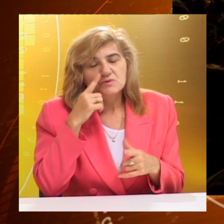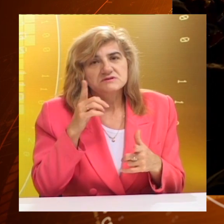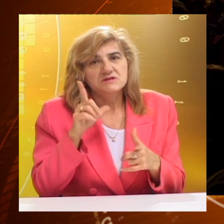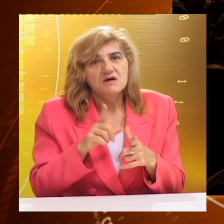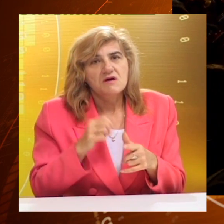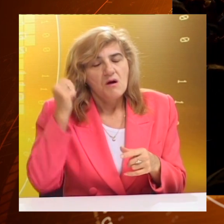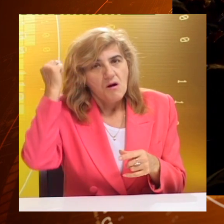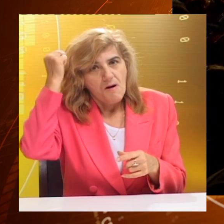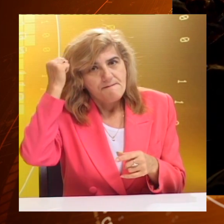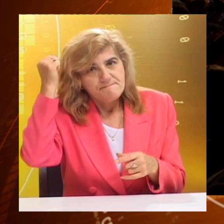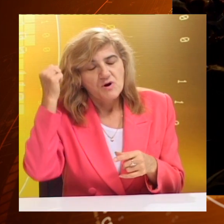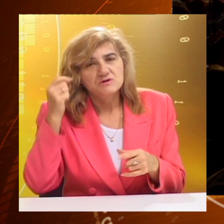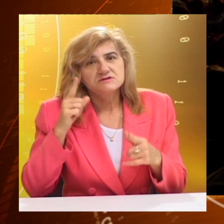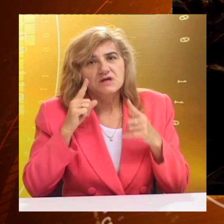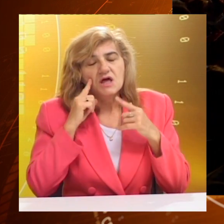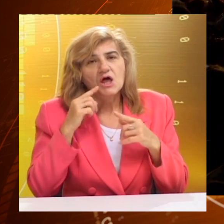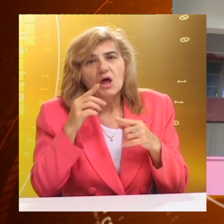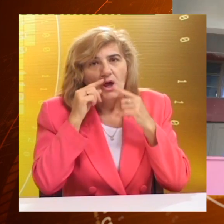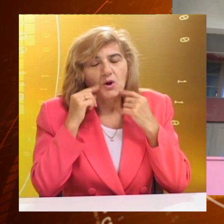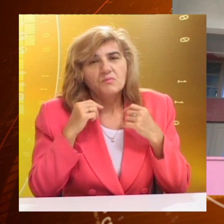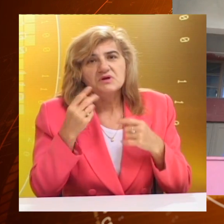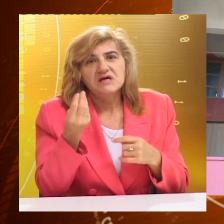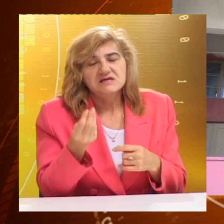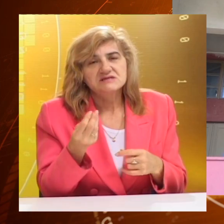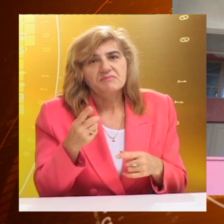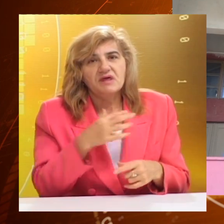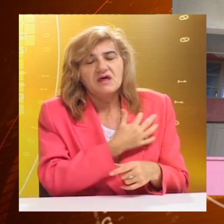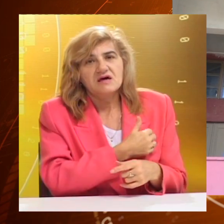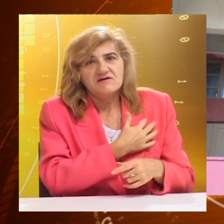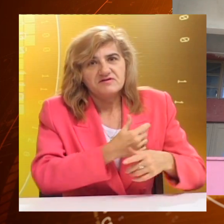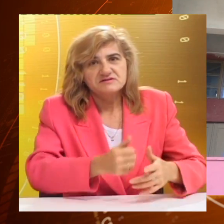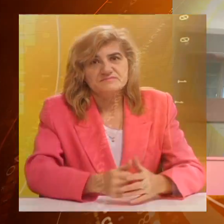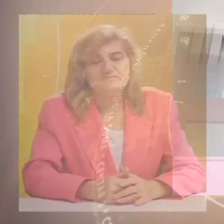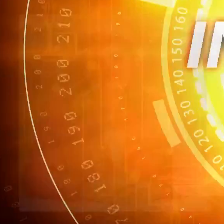Hercegovine, Hrvatske, Kanade, Poljske, Rumunije, Slovenije, Crne Gore i Srbije.